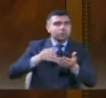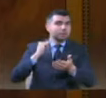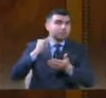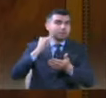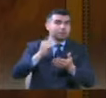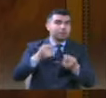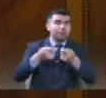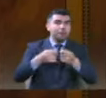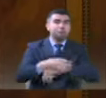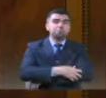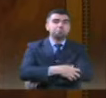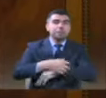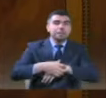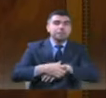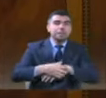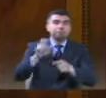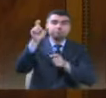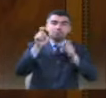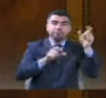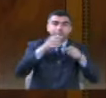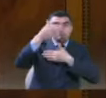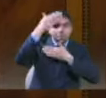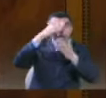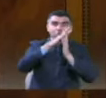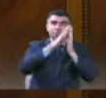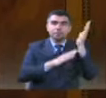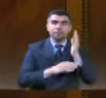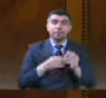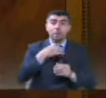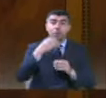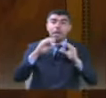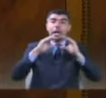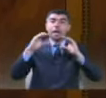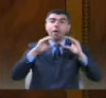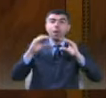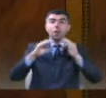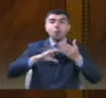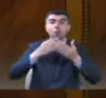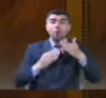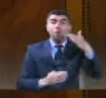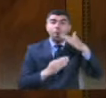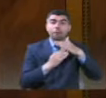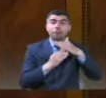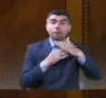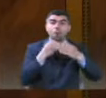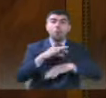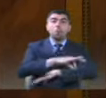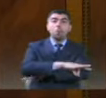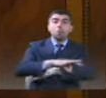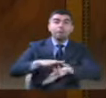تهم الفئات الهشة من المجتمع. وبهذا الخصوص فإن الحوار الاجتماعي ينبغي أن لا يركز فقط على فئة